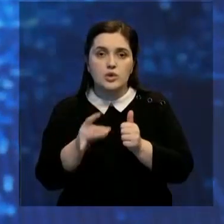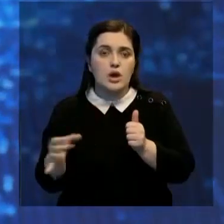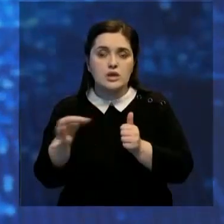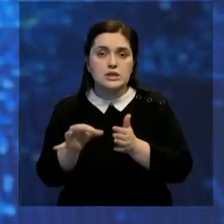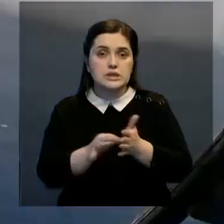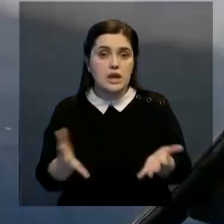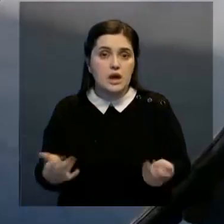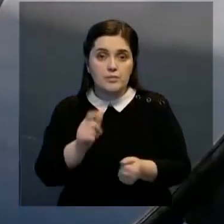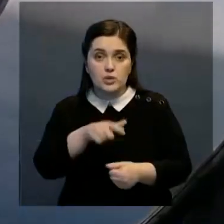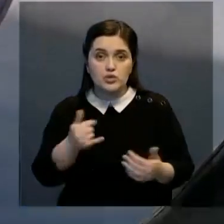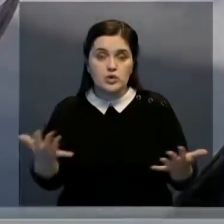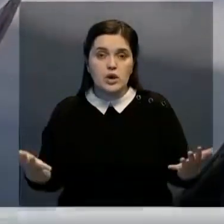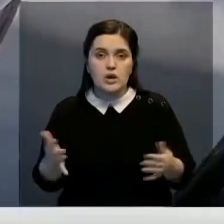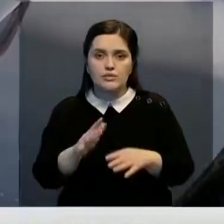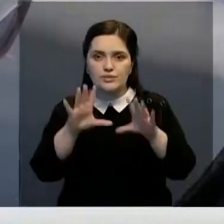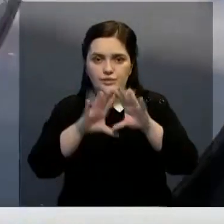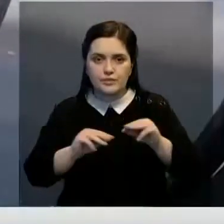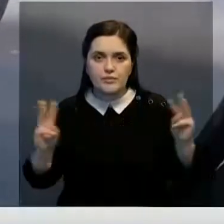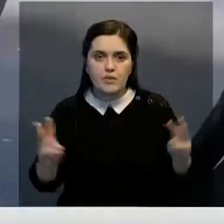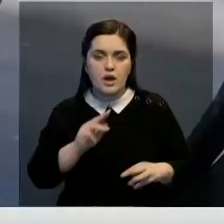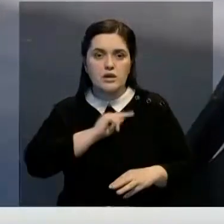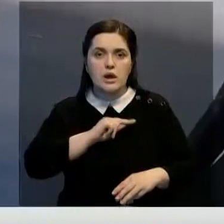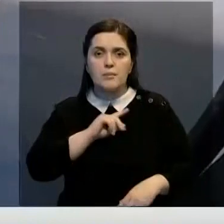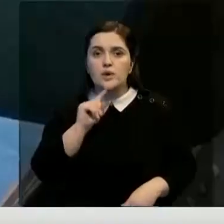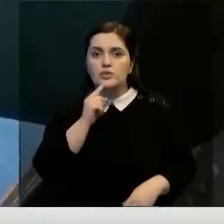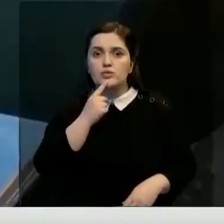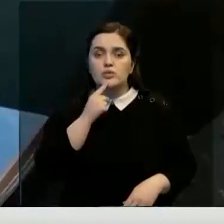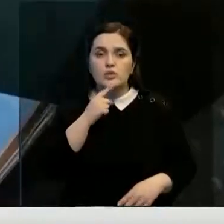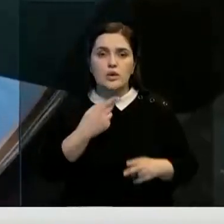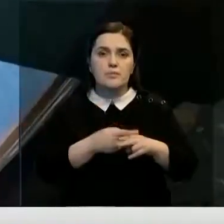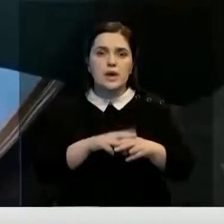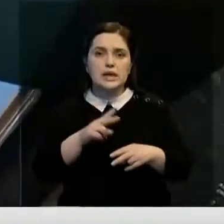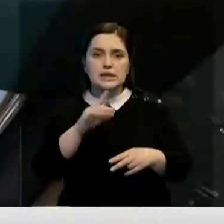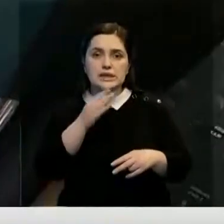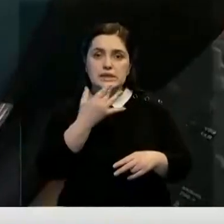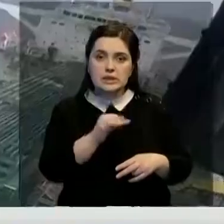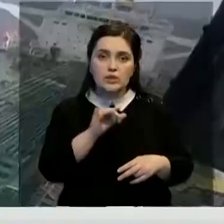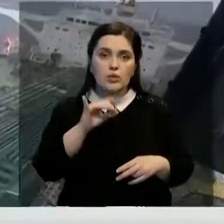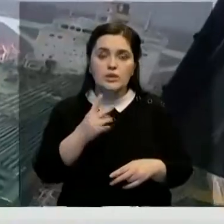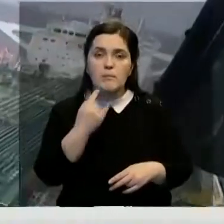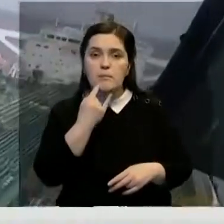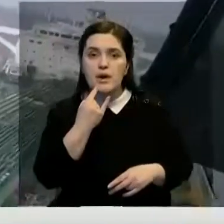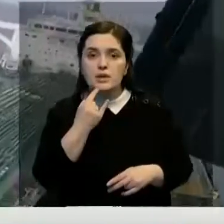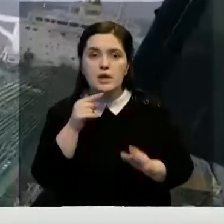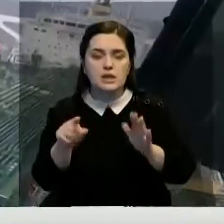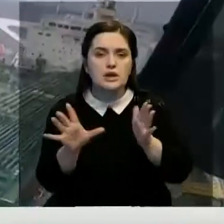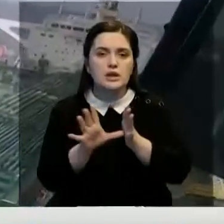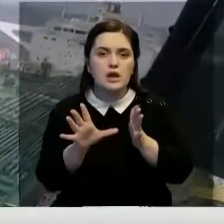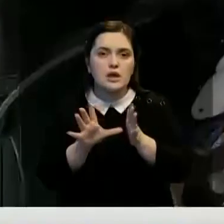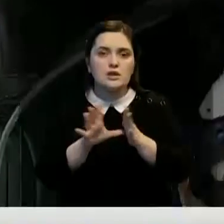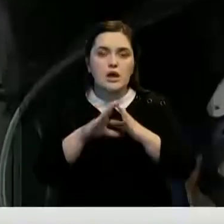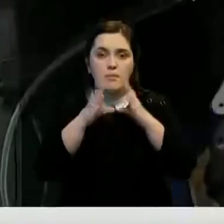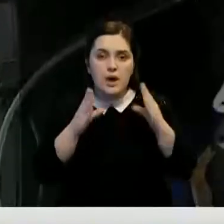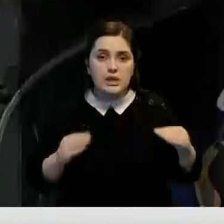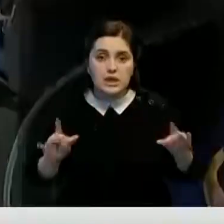эвакуировали, спасатели приступили к ликвидации очага. Но работу затрудняет воспламенение литий-ионных батарей, установленных на электрокарах. По